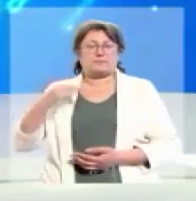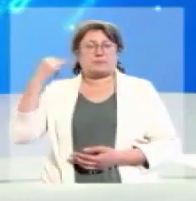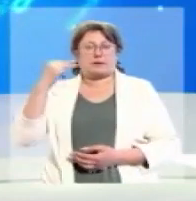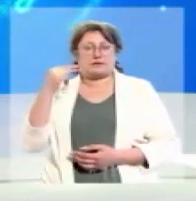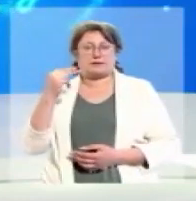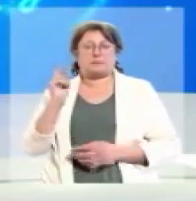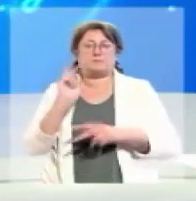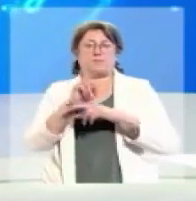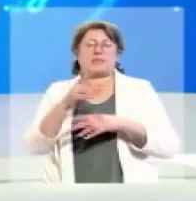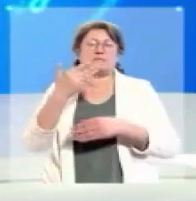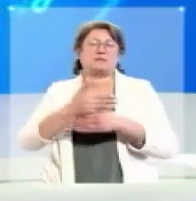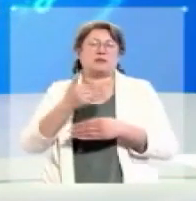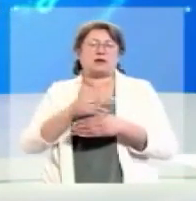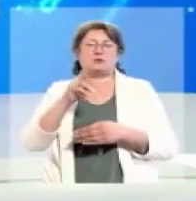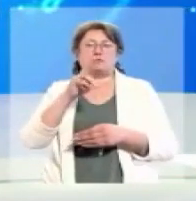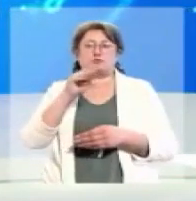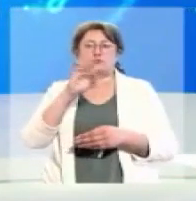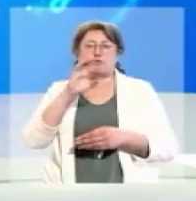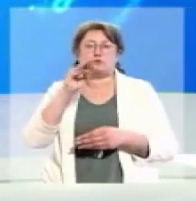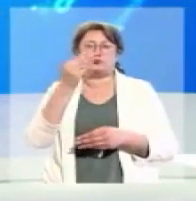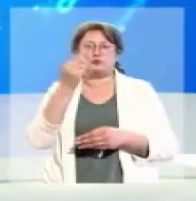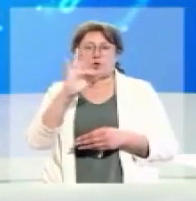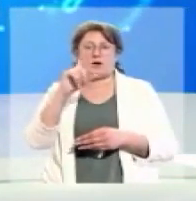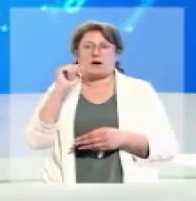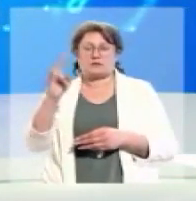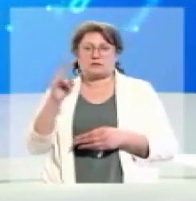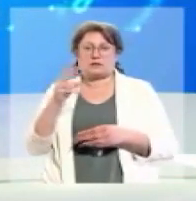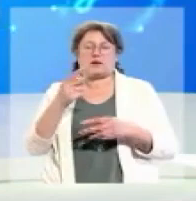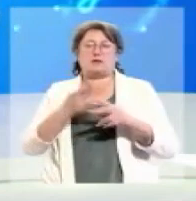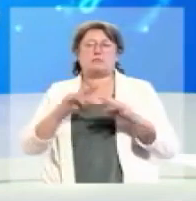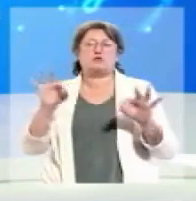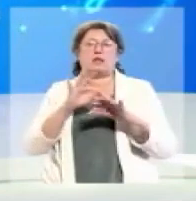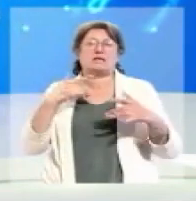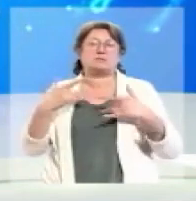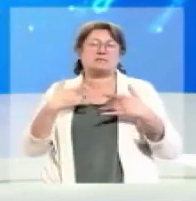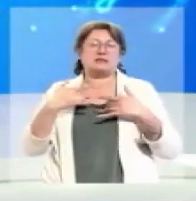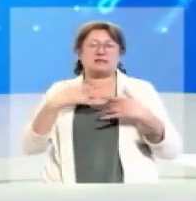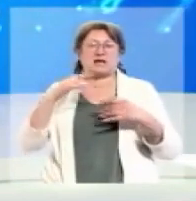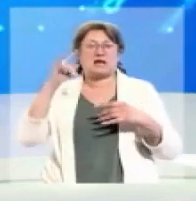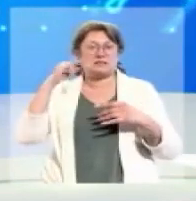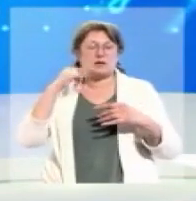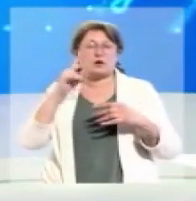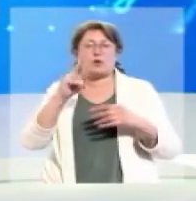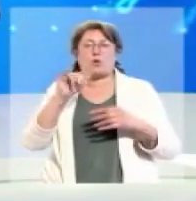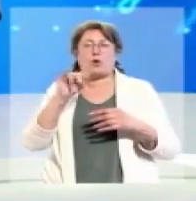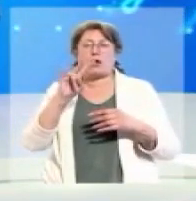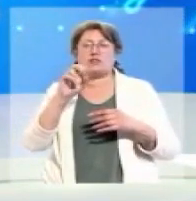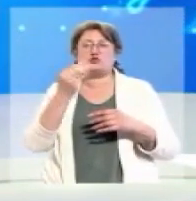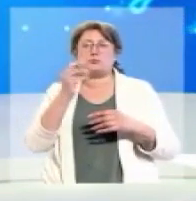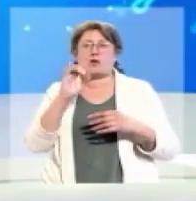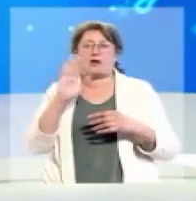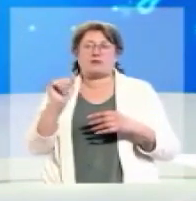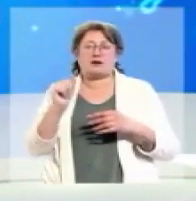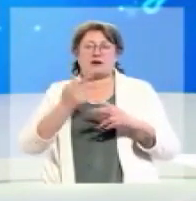Президент посетил спектакль «Жоши Хан» Государственного академического казахского музыкально-драматического театра имени Куанышбаева.